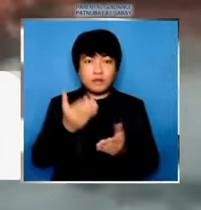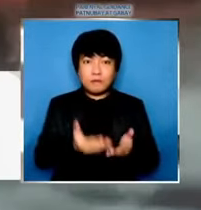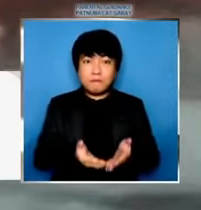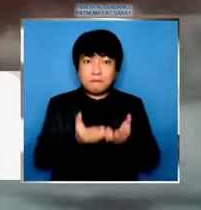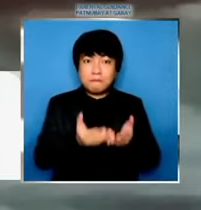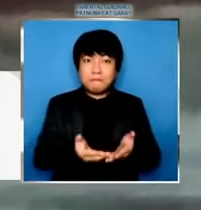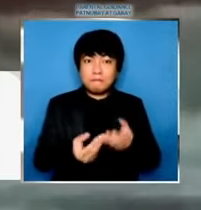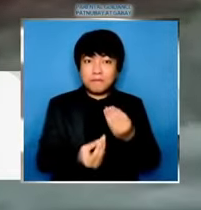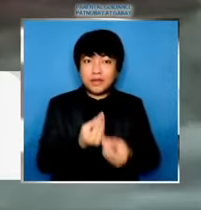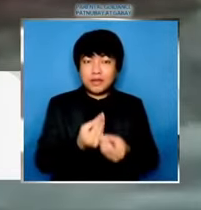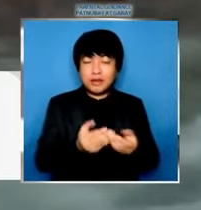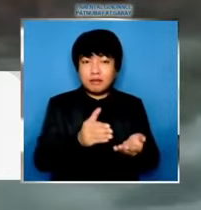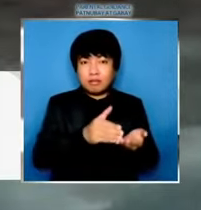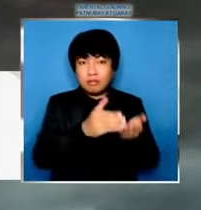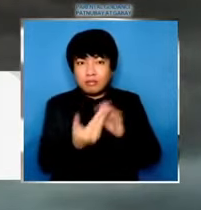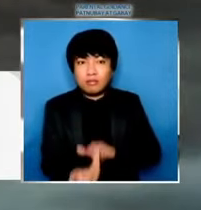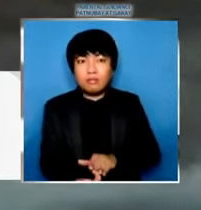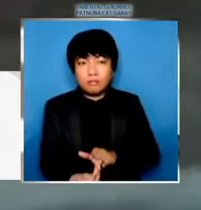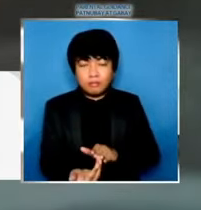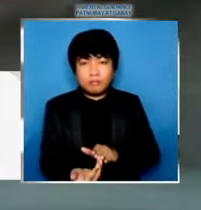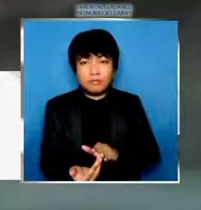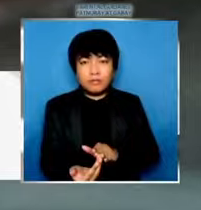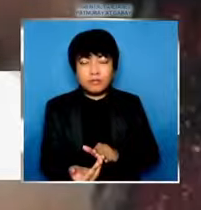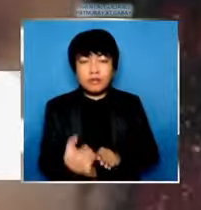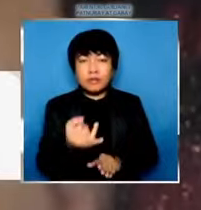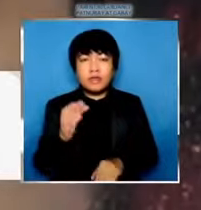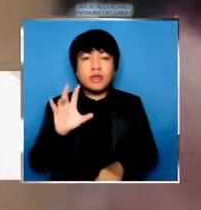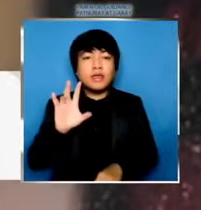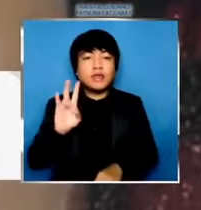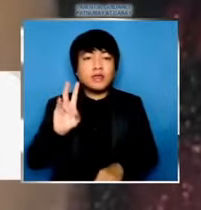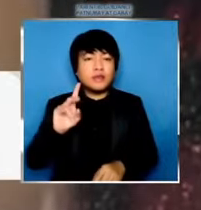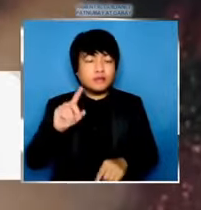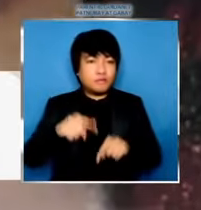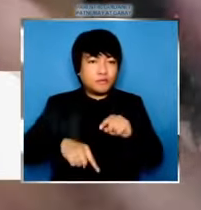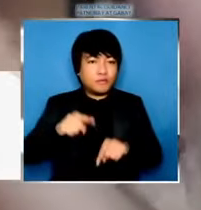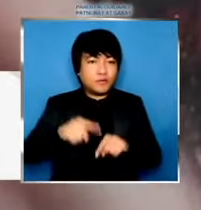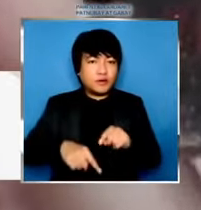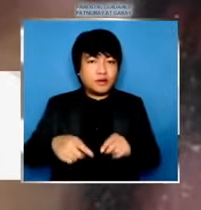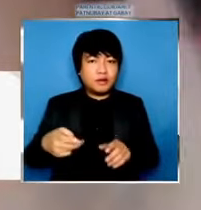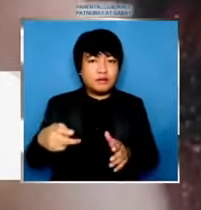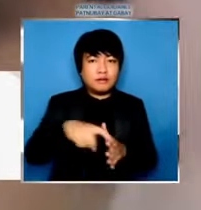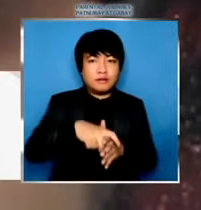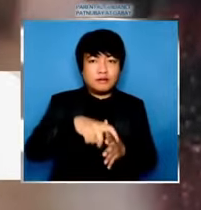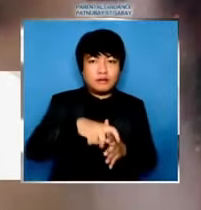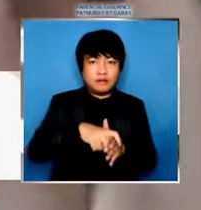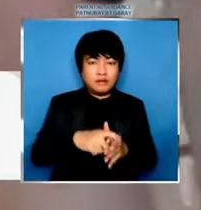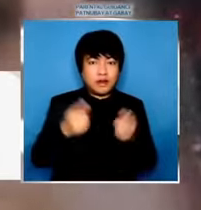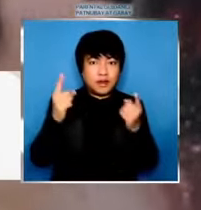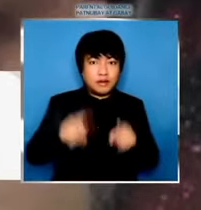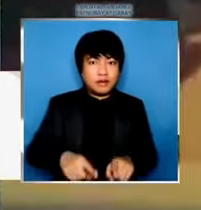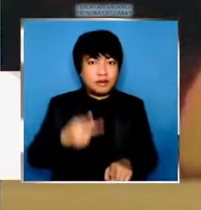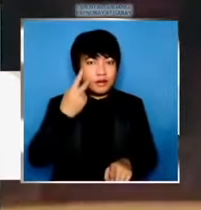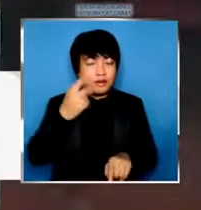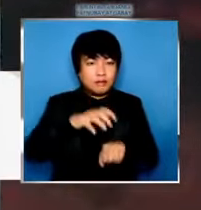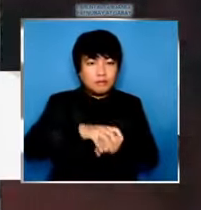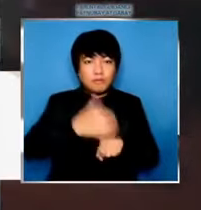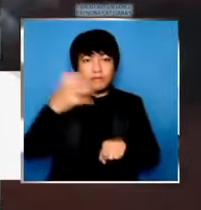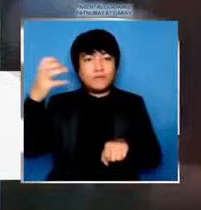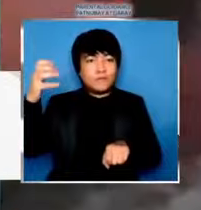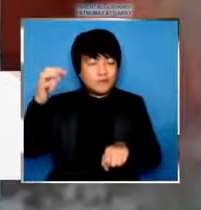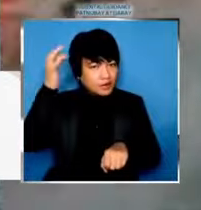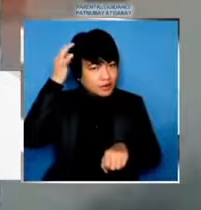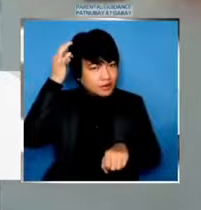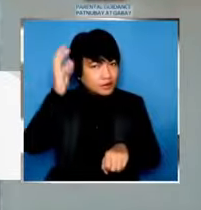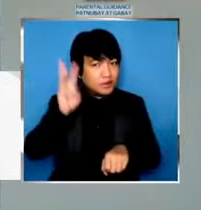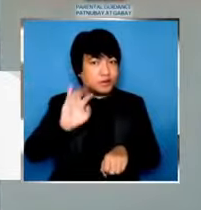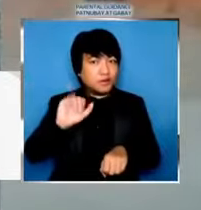pagtaob daw kasi ng banana boat na sinakyan ng 7 magkakaibigan na yan, isa sa kanila ang tila nag-transform. Natanggal lang kasi ito ng wig nang sobrang nag-enjoy